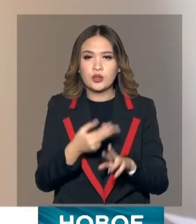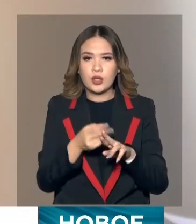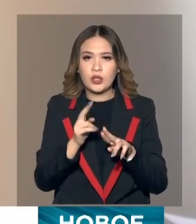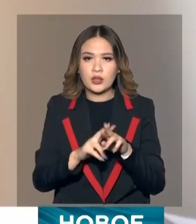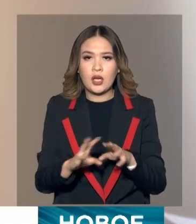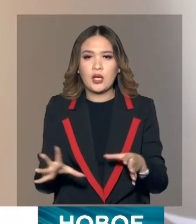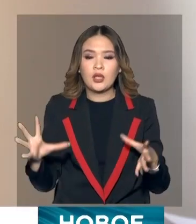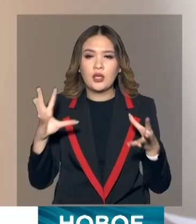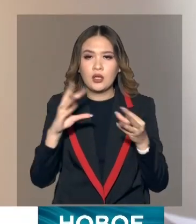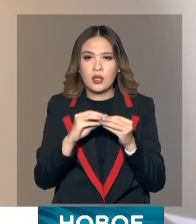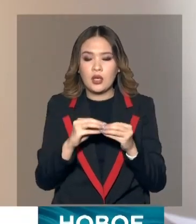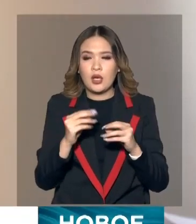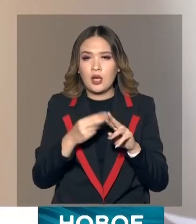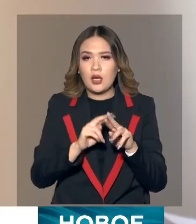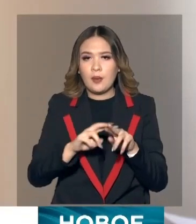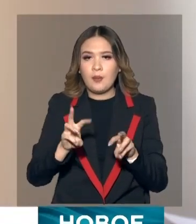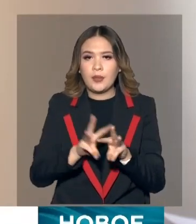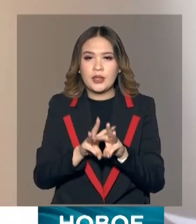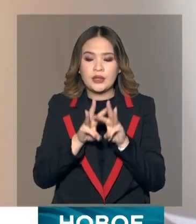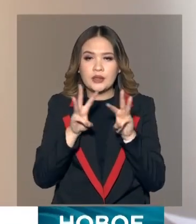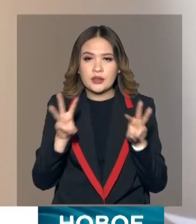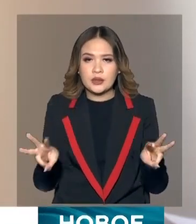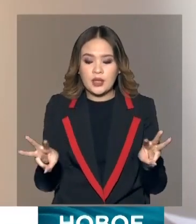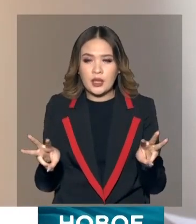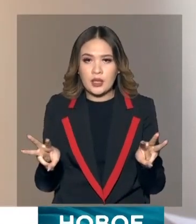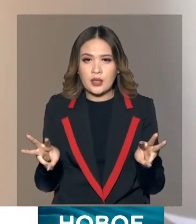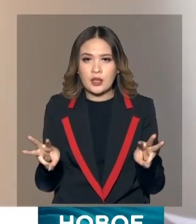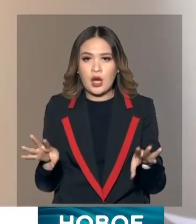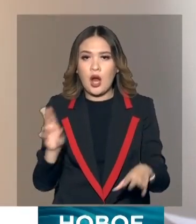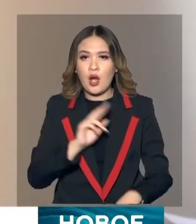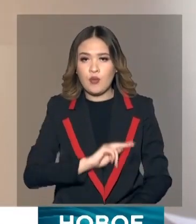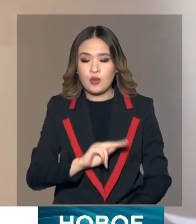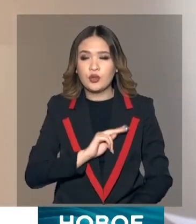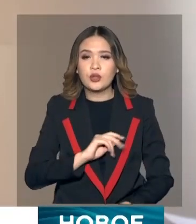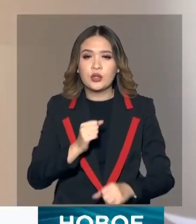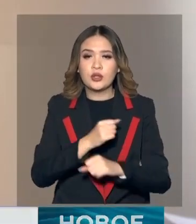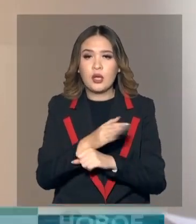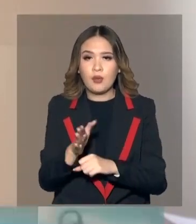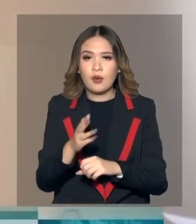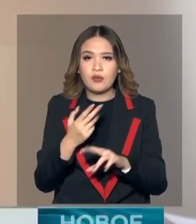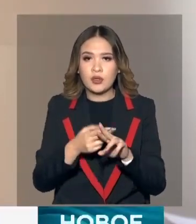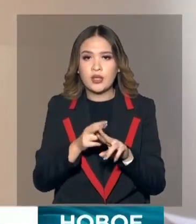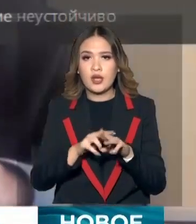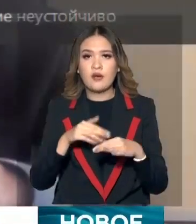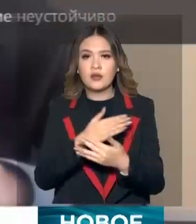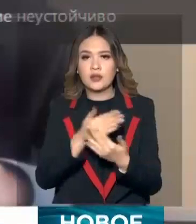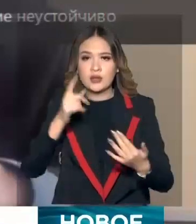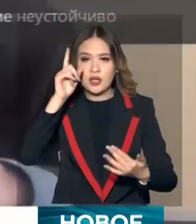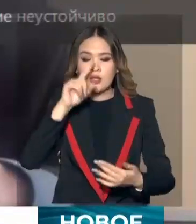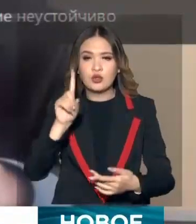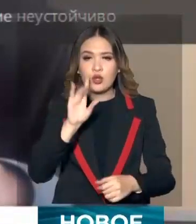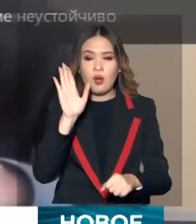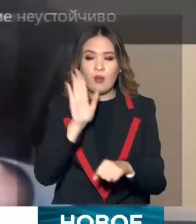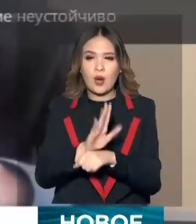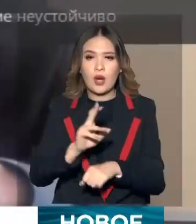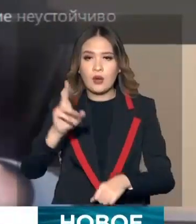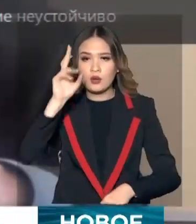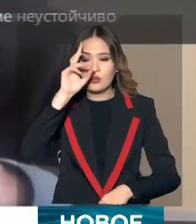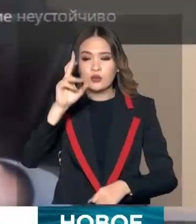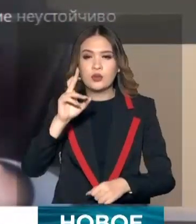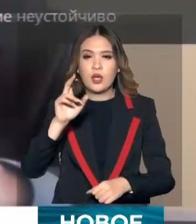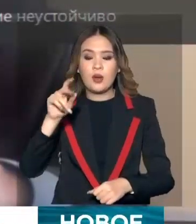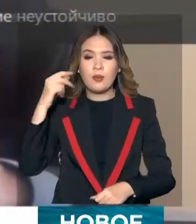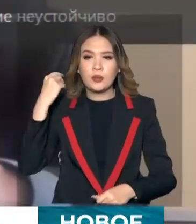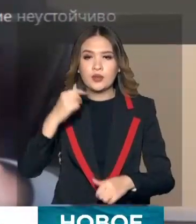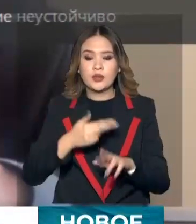с Министерством индустрии работает в этом направлении. Как вы знаете, есть поручение главы государства